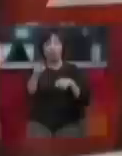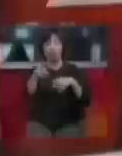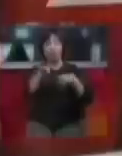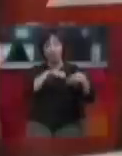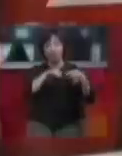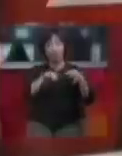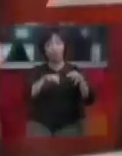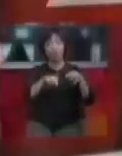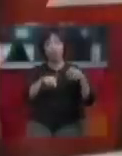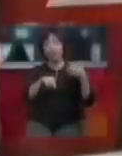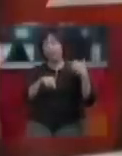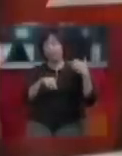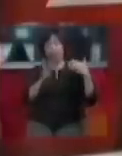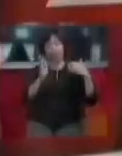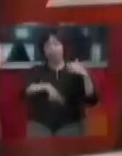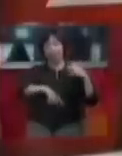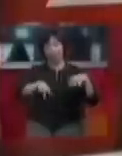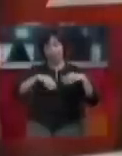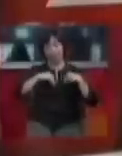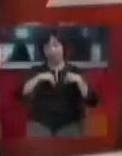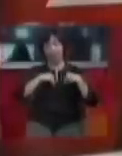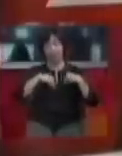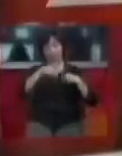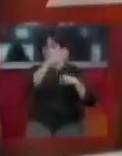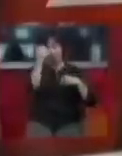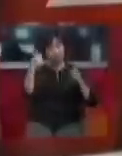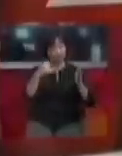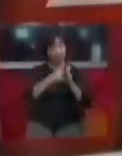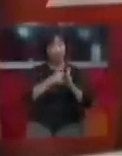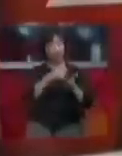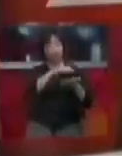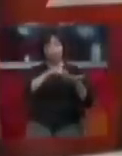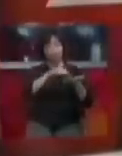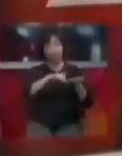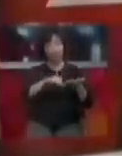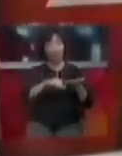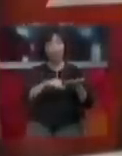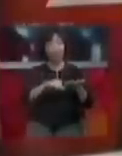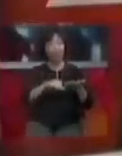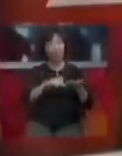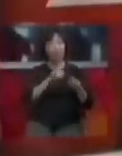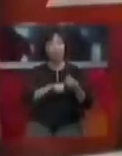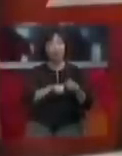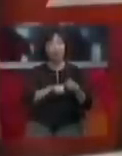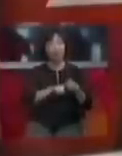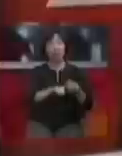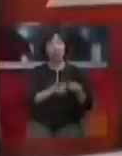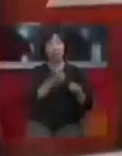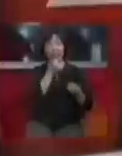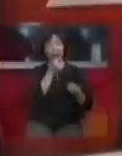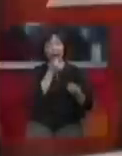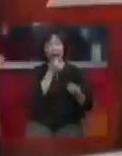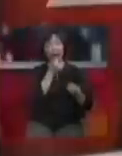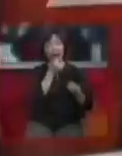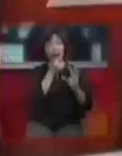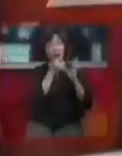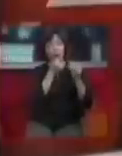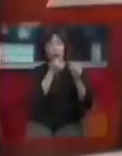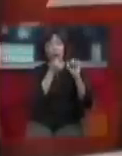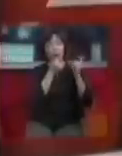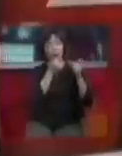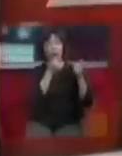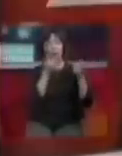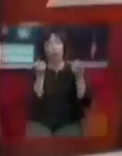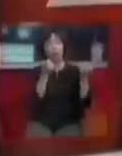ni Pinoy, hindi pa rin niya matatanggap ang forgive and forget mentality pagdating sa mga naging kasalanan umano